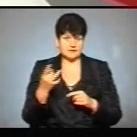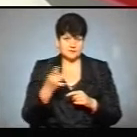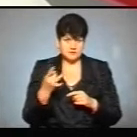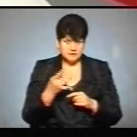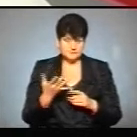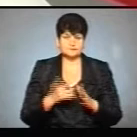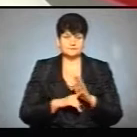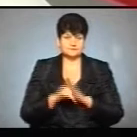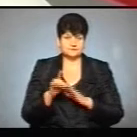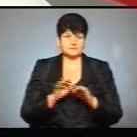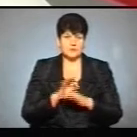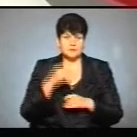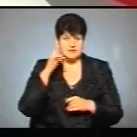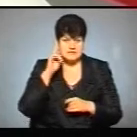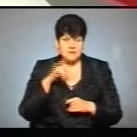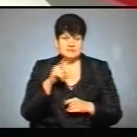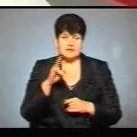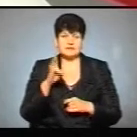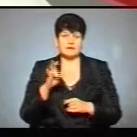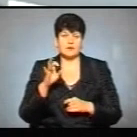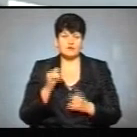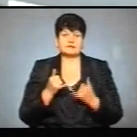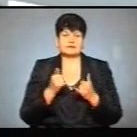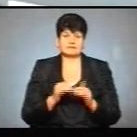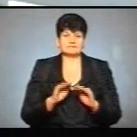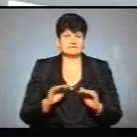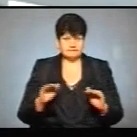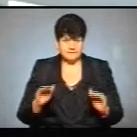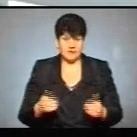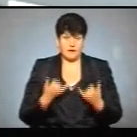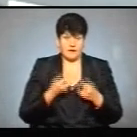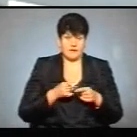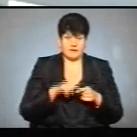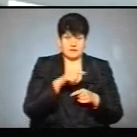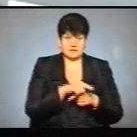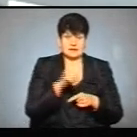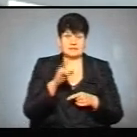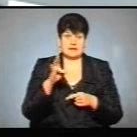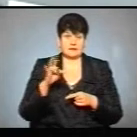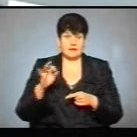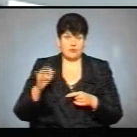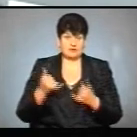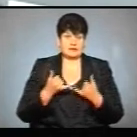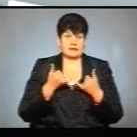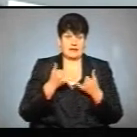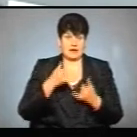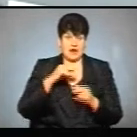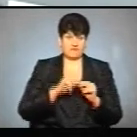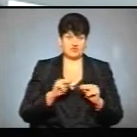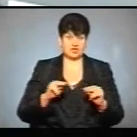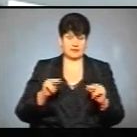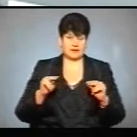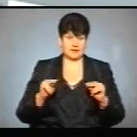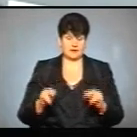вже давно всім відомо про ЗНО для учнів, однак це так зване ЗНО для вчителів. Розкажіть, будь ласка, що це для тих глядачів, які досі ще не чули, не